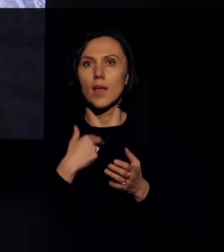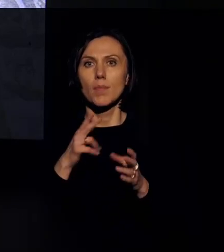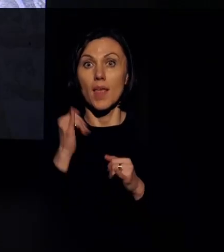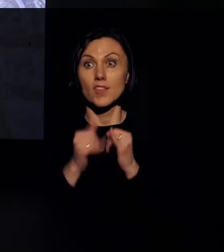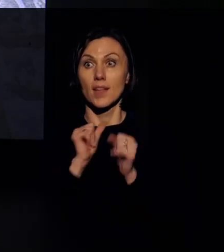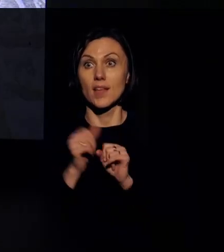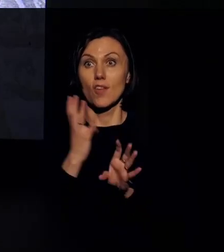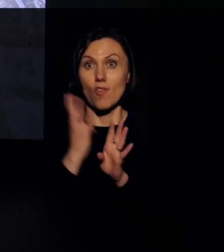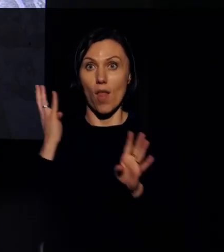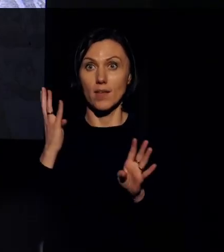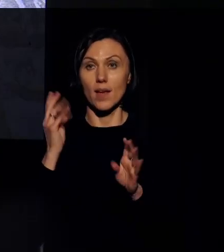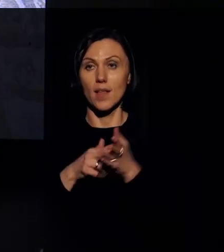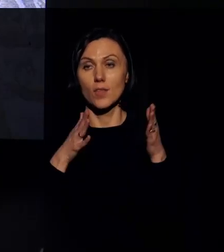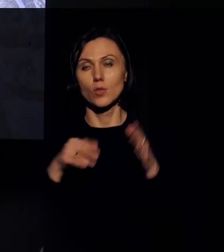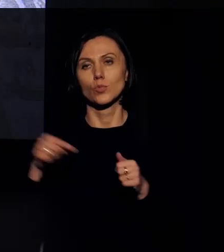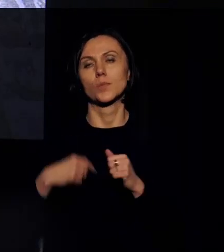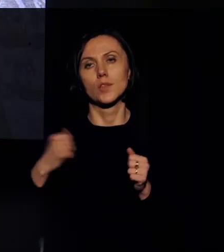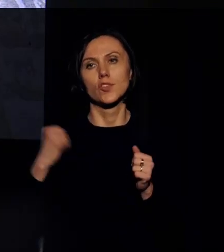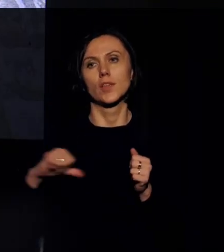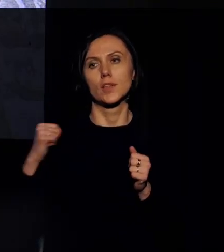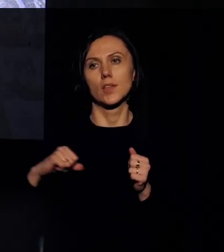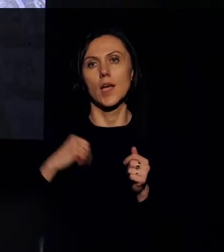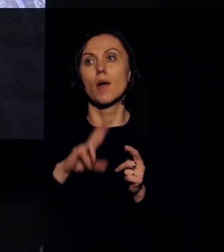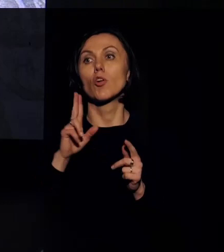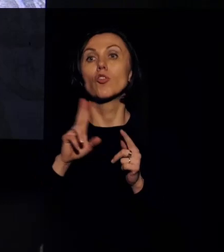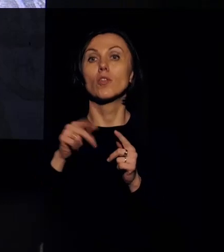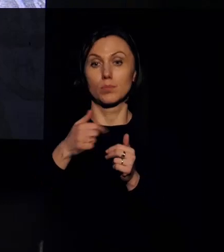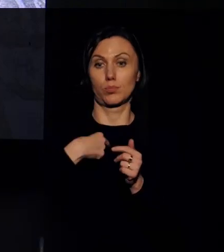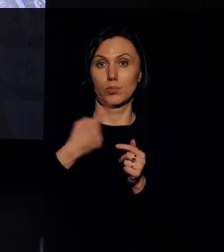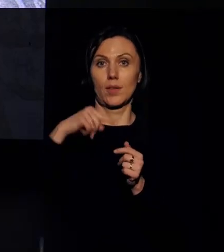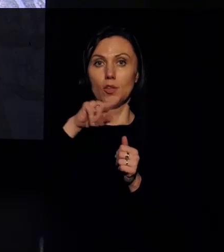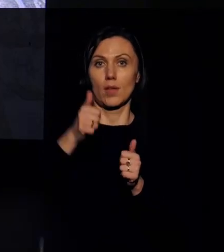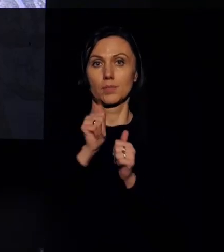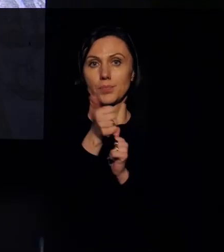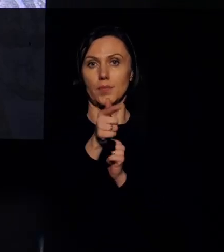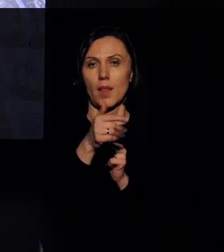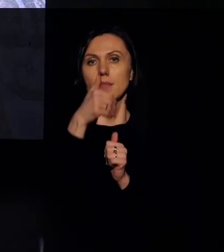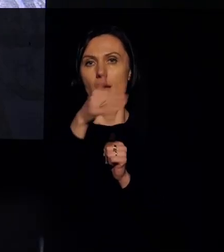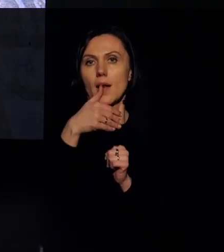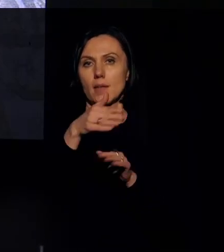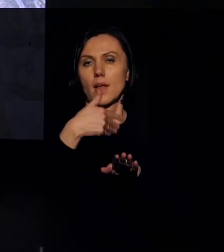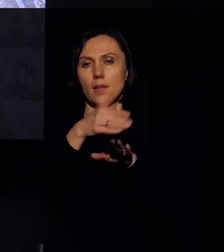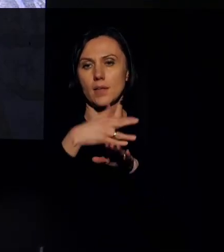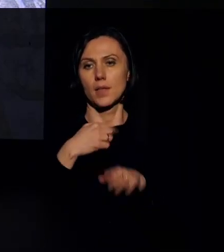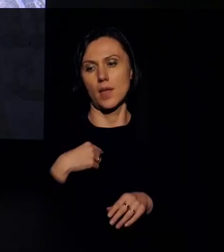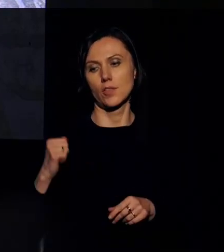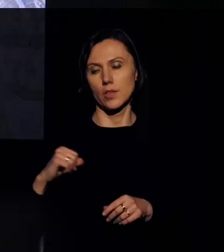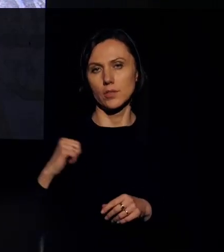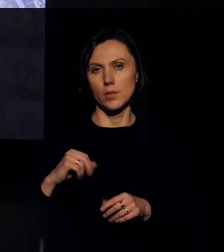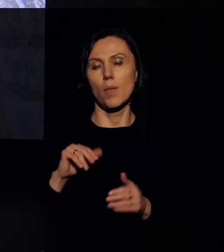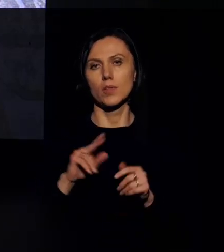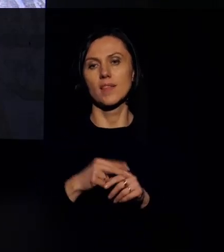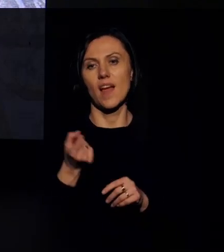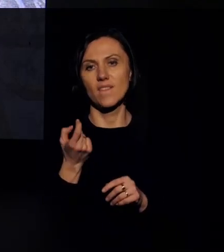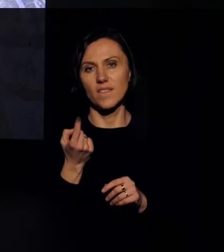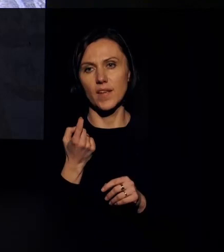na feracie i musimy po prostu poczekać, żeby osoby idące przed nami przemieściły się dalej. Dzięki temu możemy na chwilę na